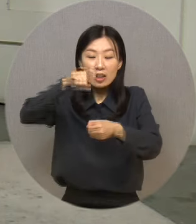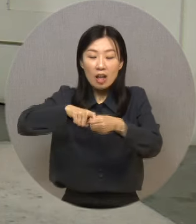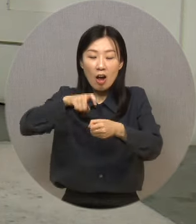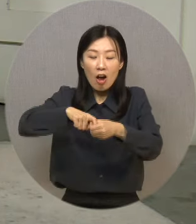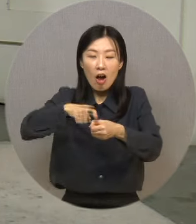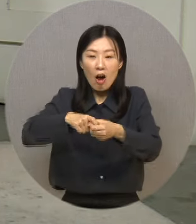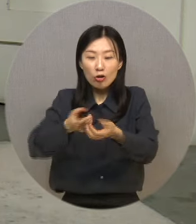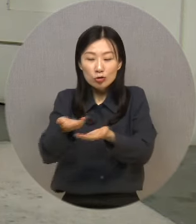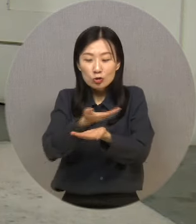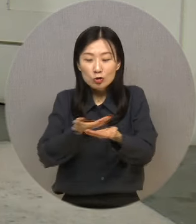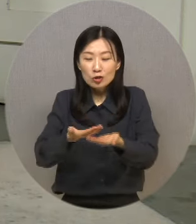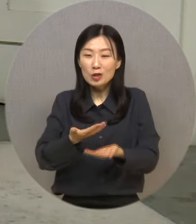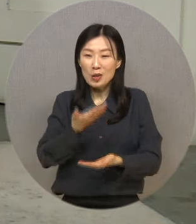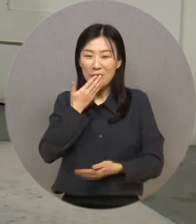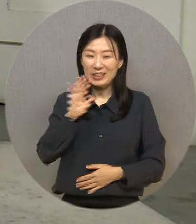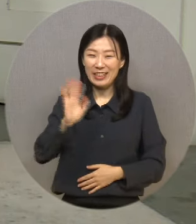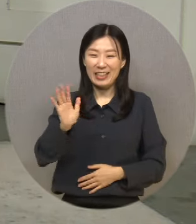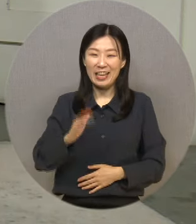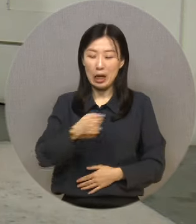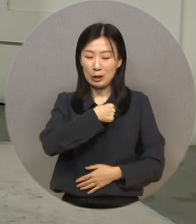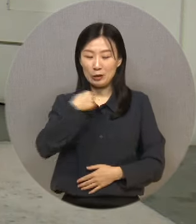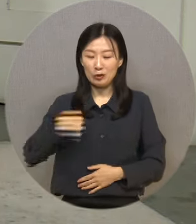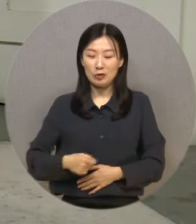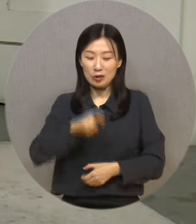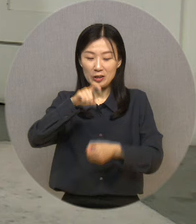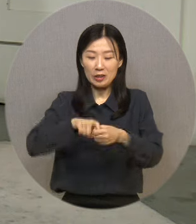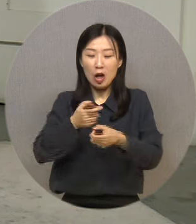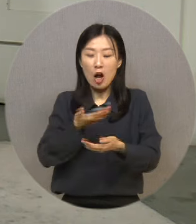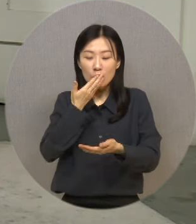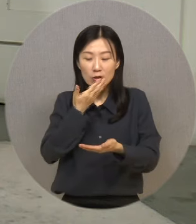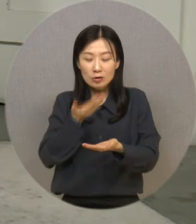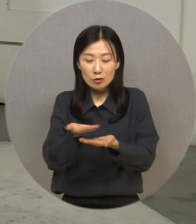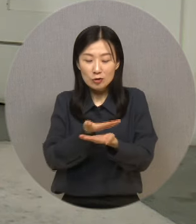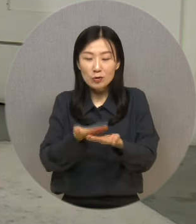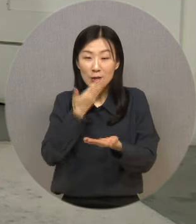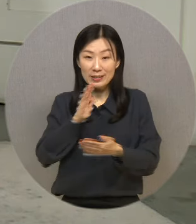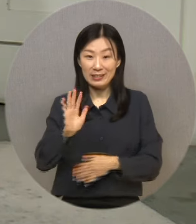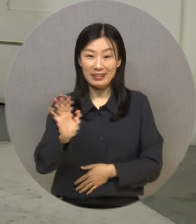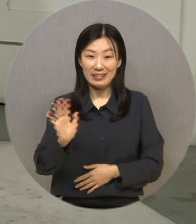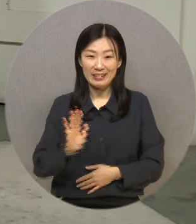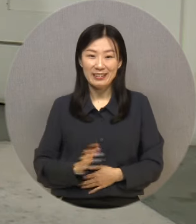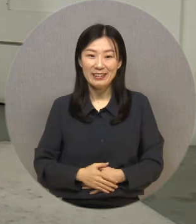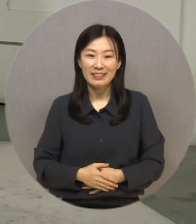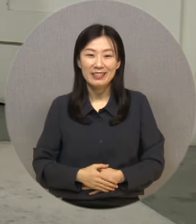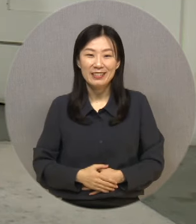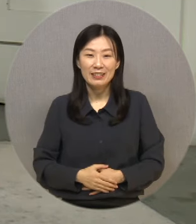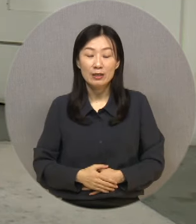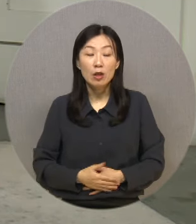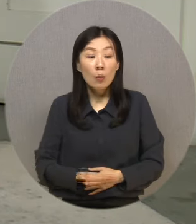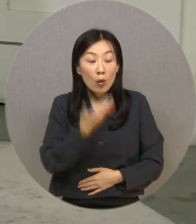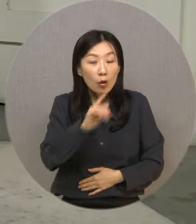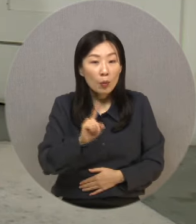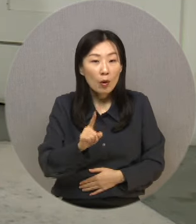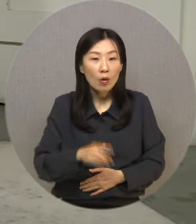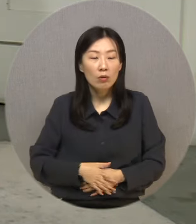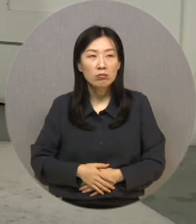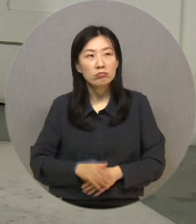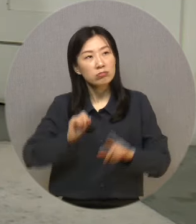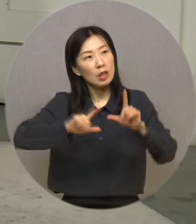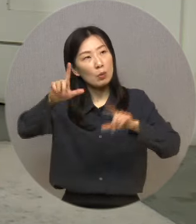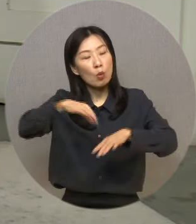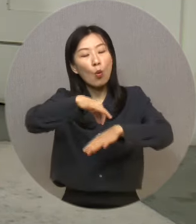떡을 안 먹어요. 아, 떡국을 안 먹고. 안 네. 그럼 뭘 드시죠? 주로 고기들이 많이